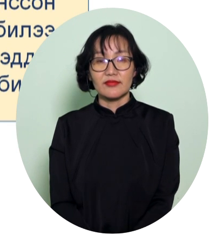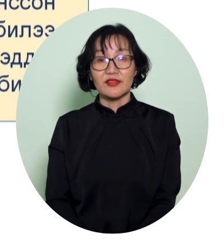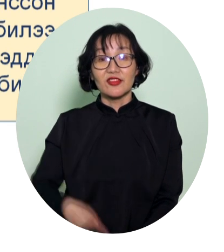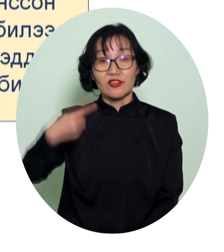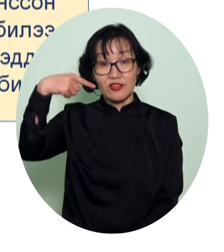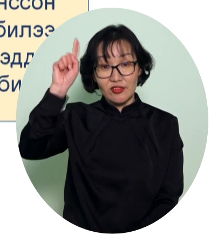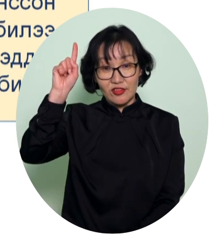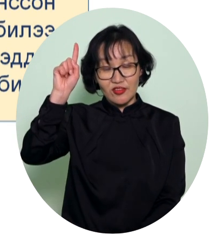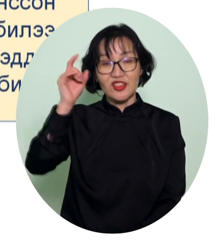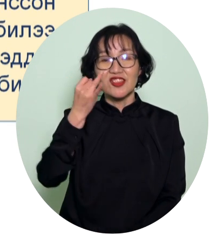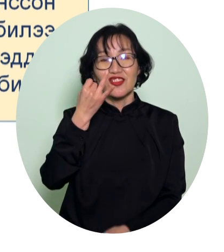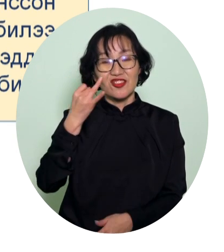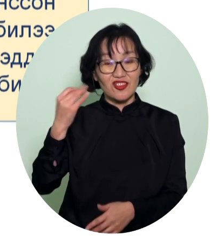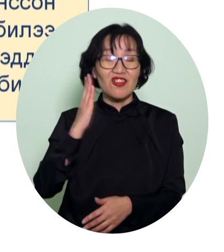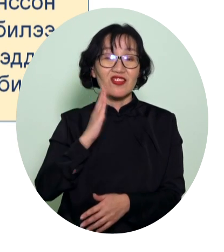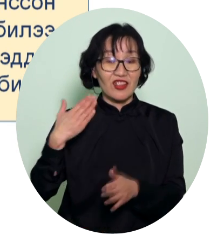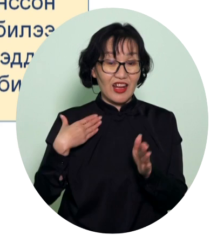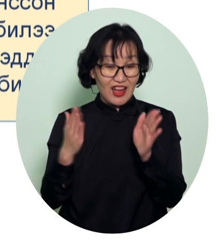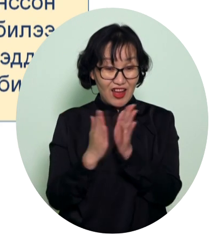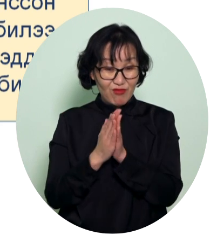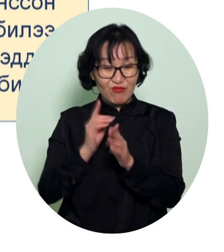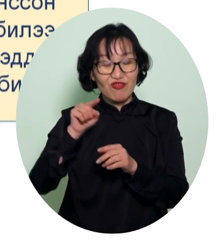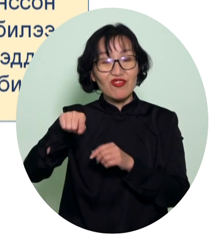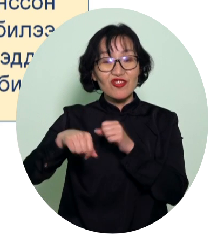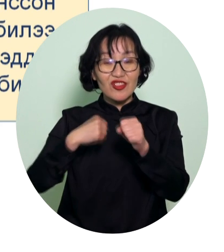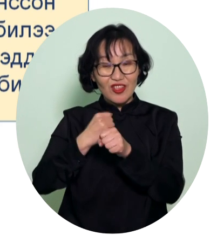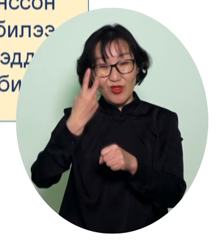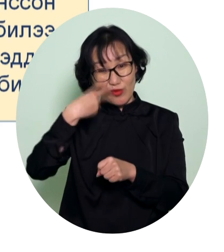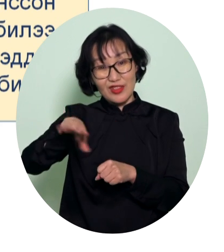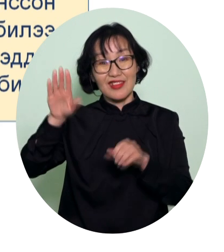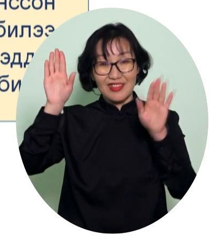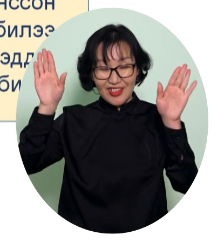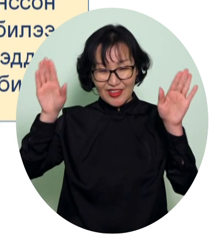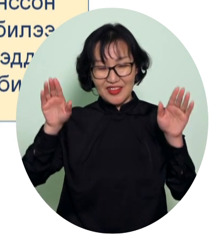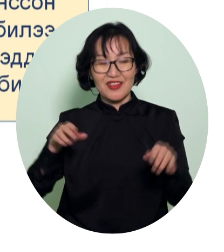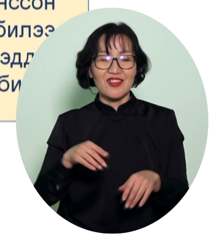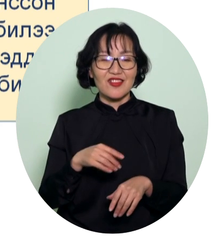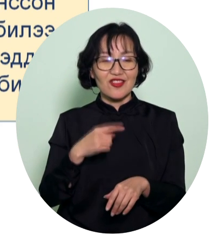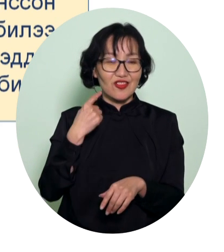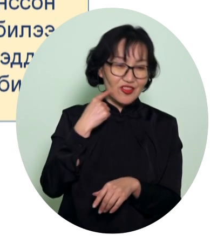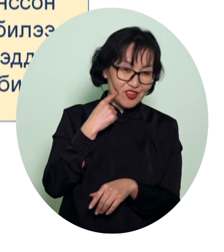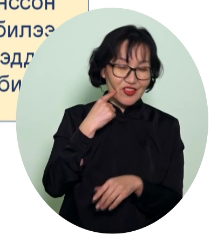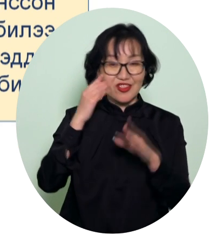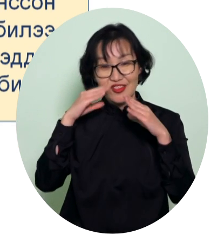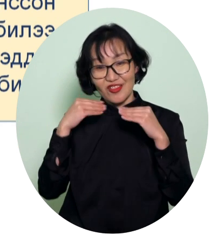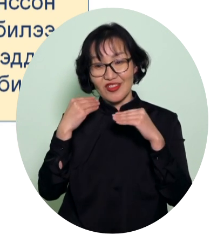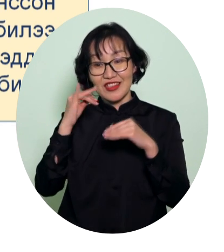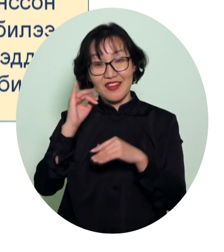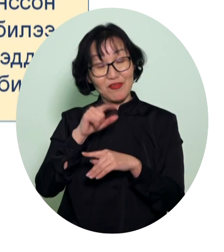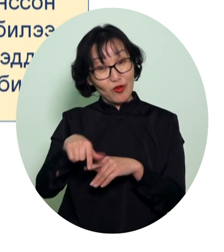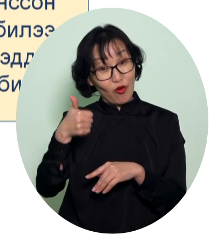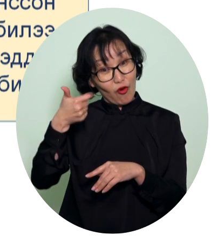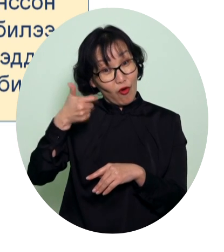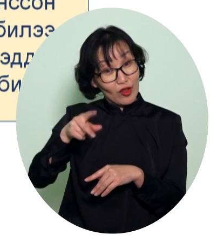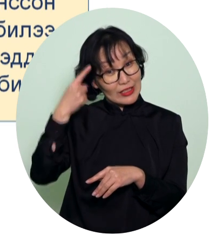За нэгдүгээрт нь ижийтэйгээ үдсэн тэр жилийн наадам чихэр цэцэг хоёр элбэг байсан.